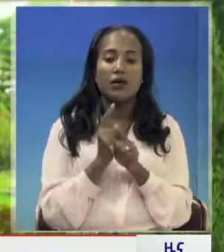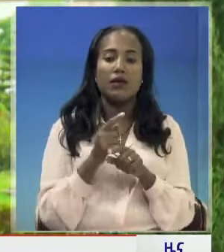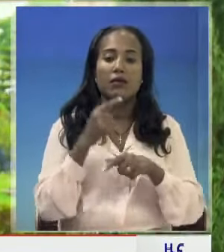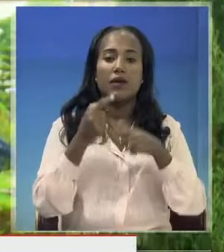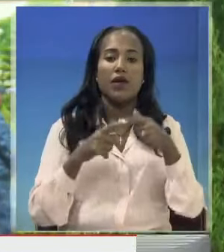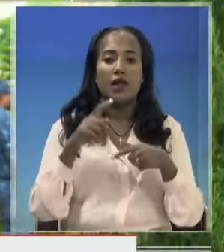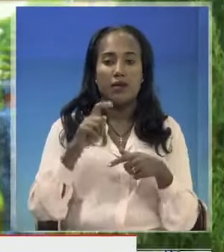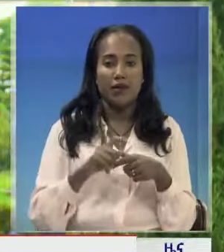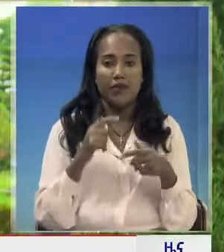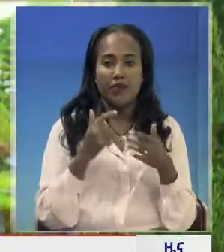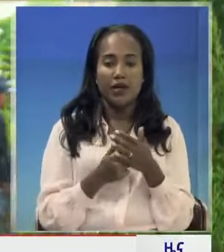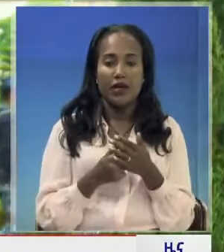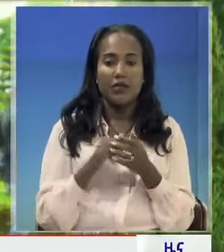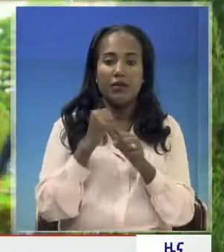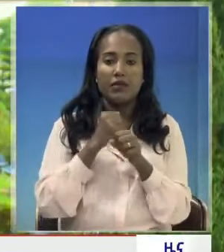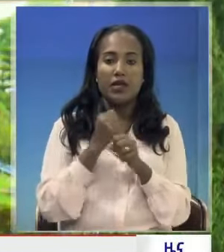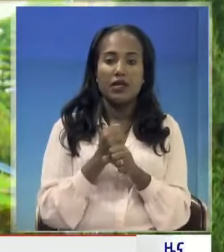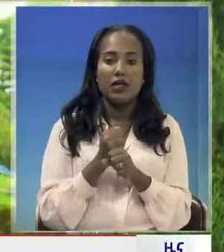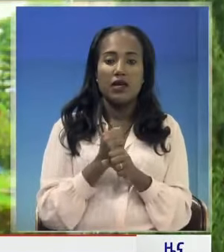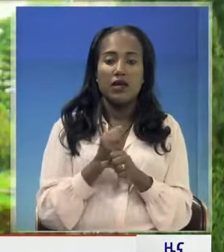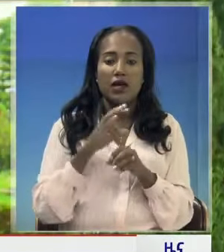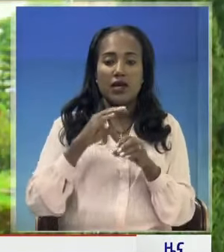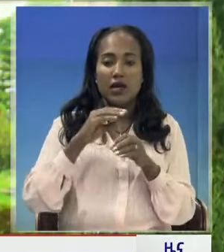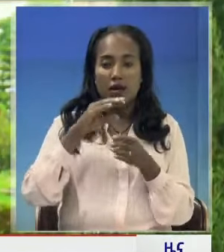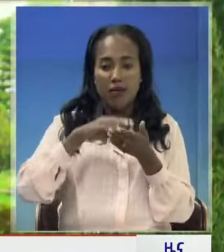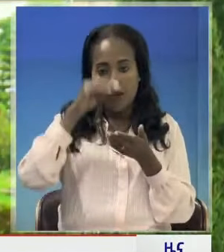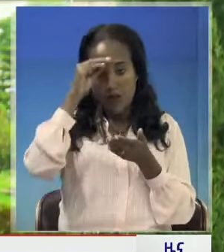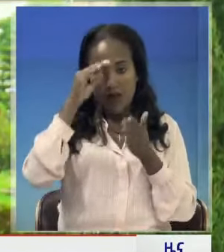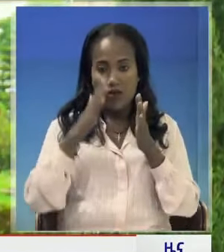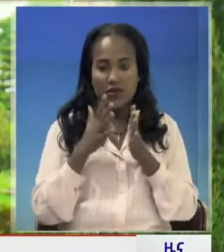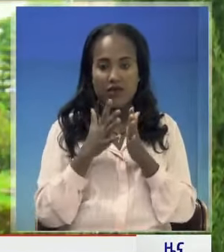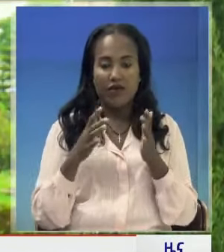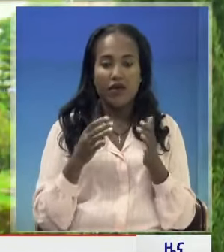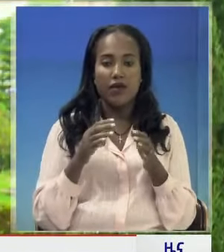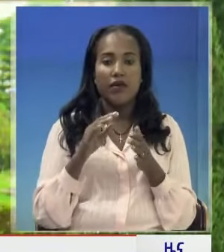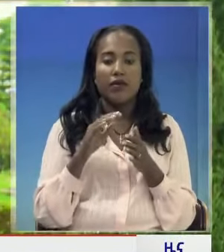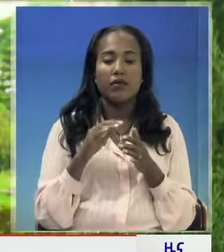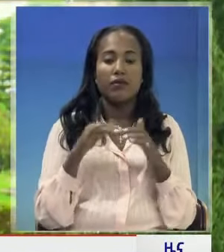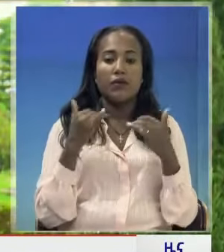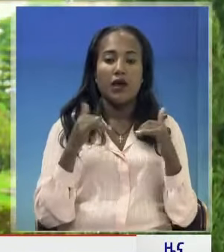በአግባቡ መካሄድ አለበት። ይህንን በመስራት የምሁራኑ ሚና ሰፊ ይሆናል ማለት ነው። በተለይ